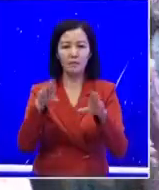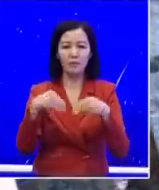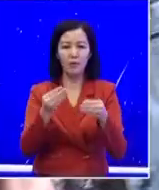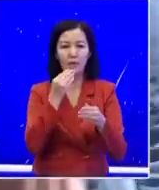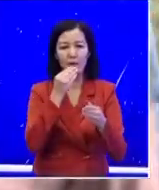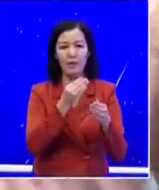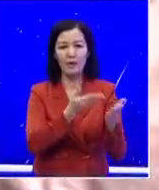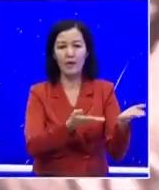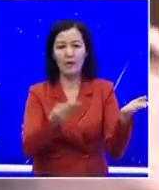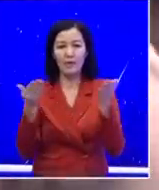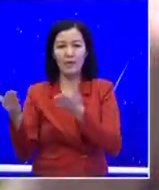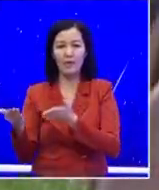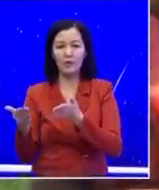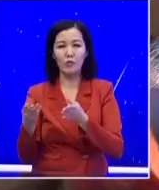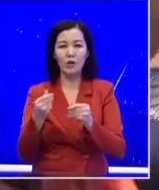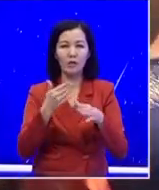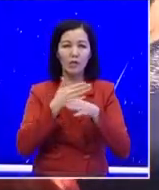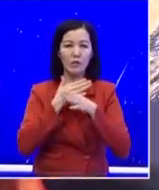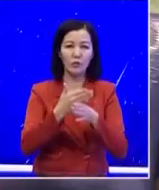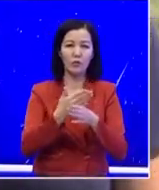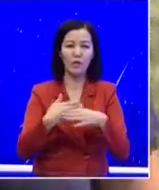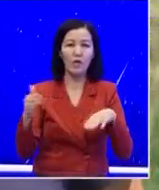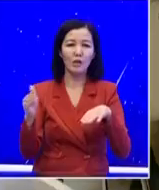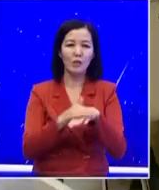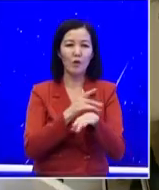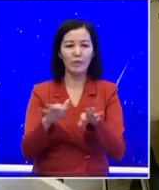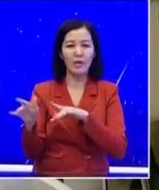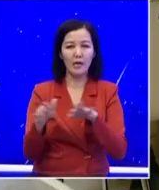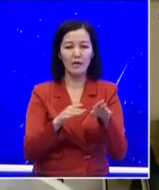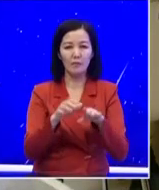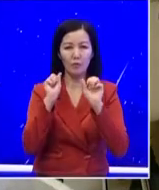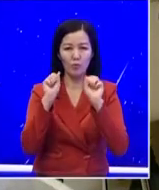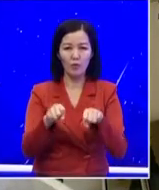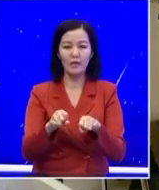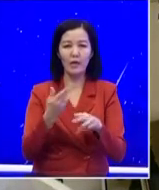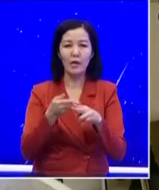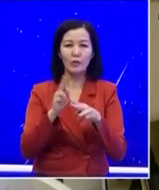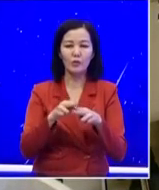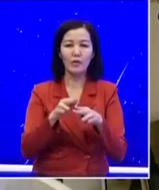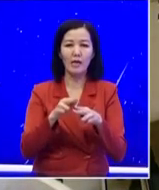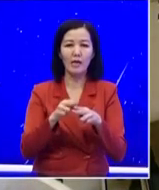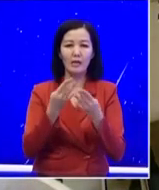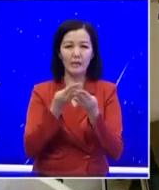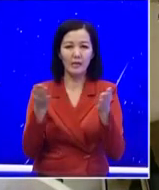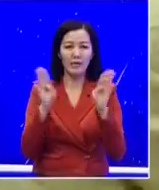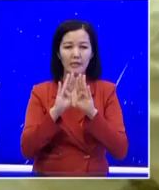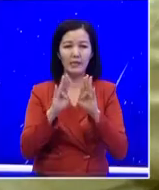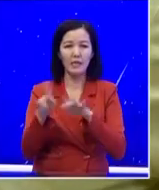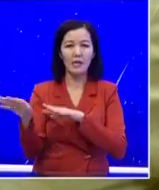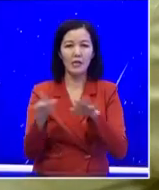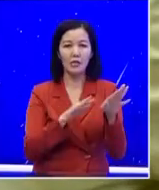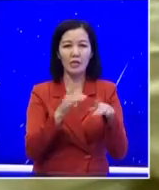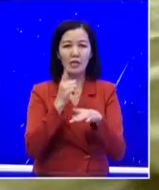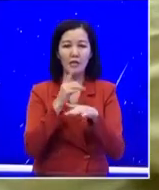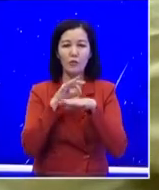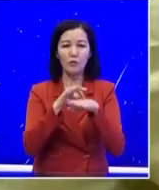тамақтану, тамақ тарату, қаржылай жәрдемдесу сынды сауапты амалдар қарастырылған. Сондай-ақ карантин кезінде діни іс-шараларда өткізуге